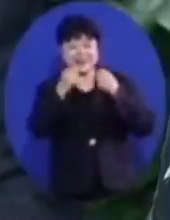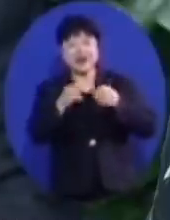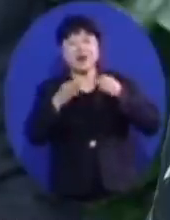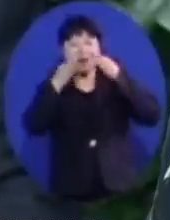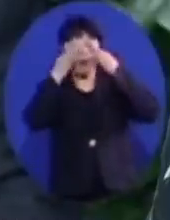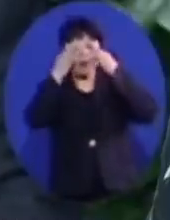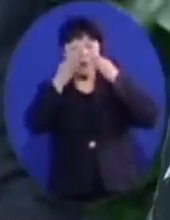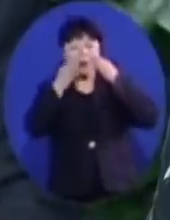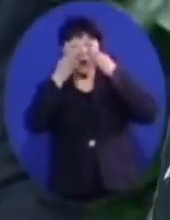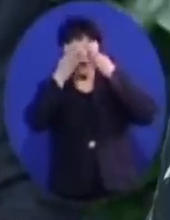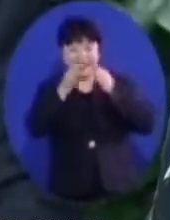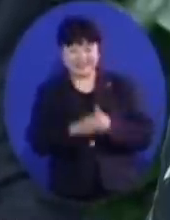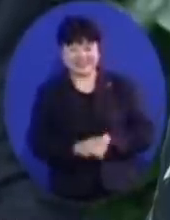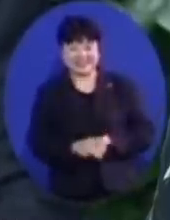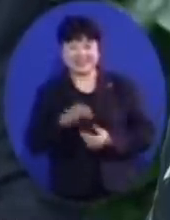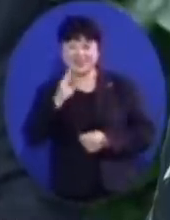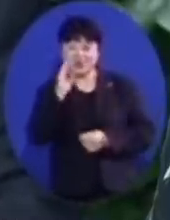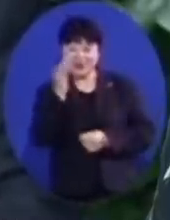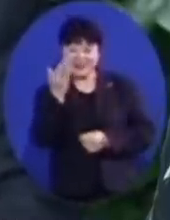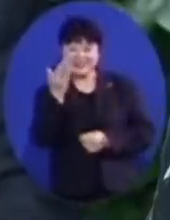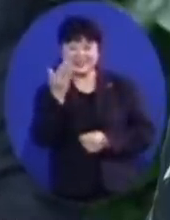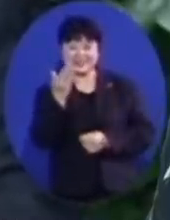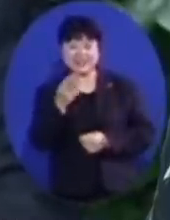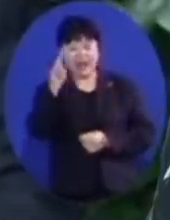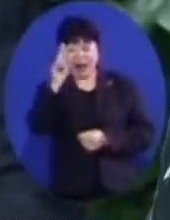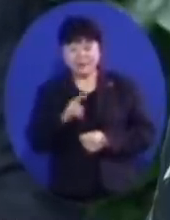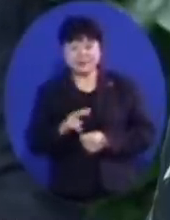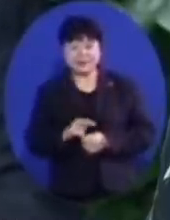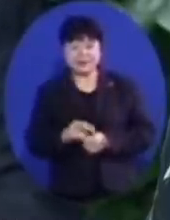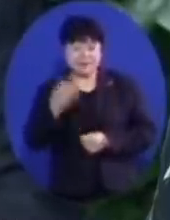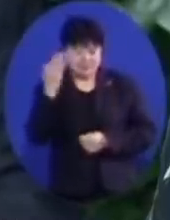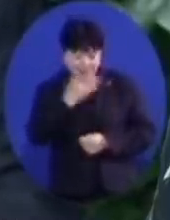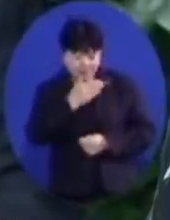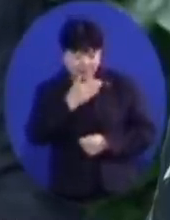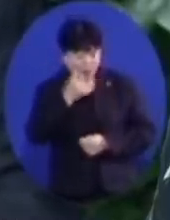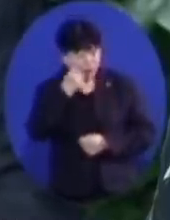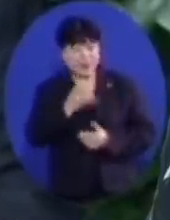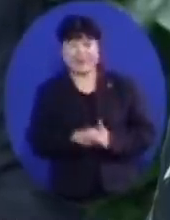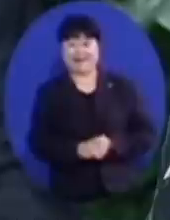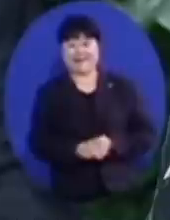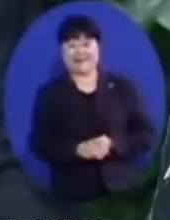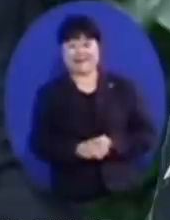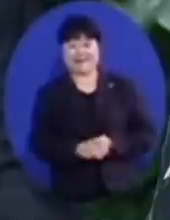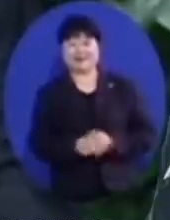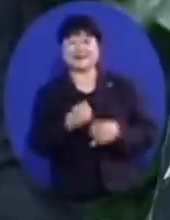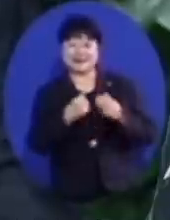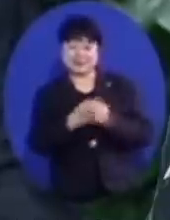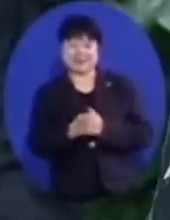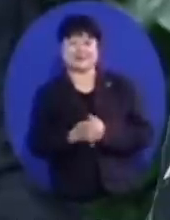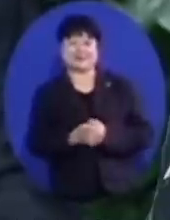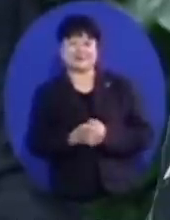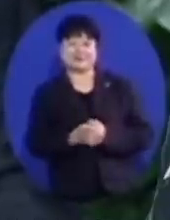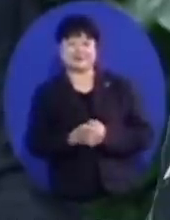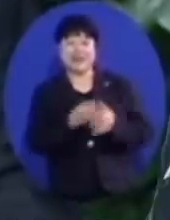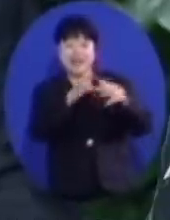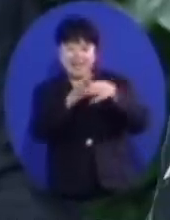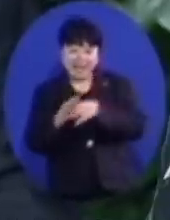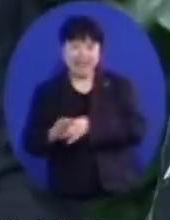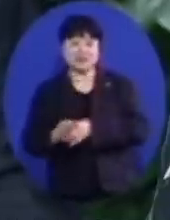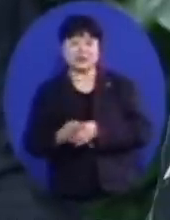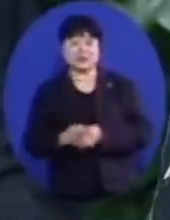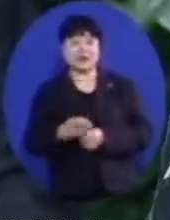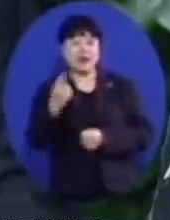하나님 성령이 와서 도와주는 것입니다 한 숟가락에 배부르지 않습니다 그러니까 계속